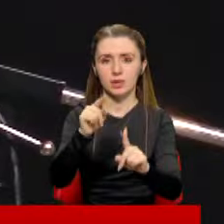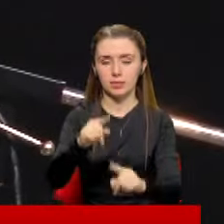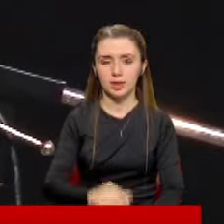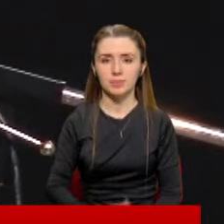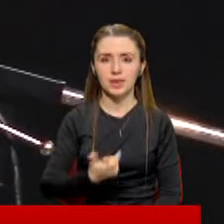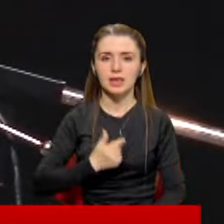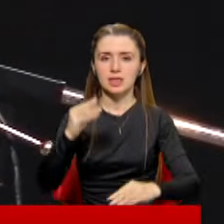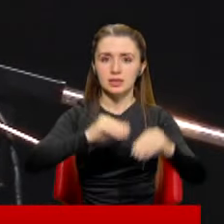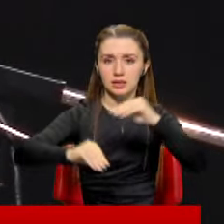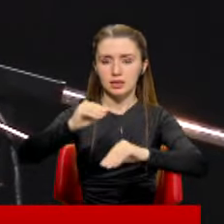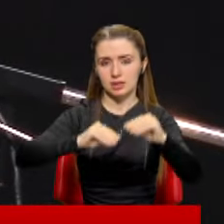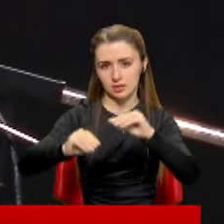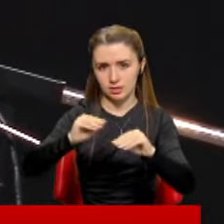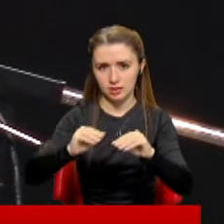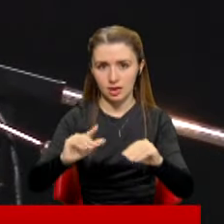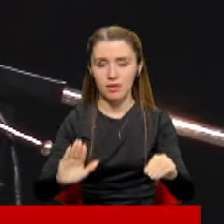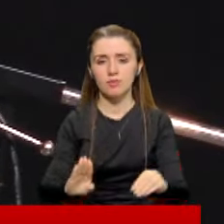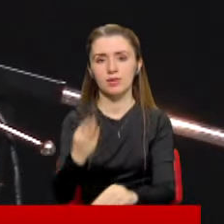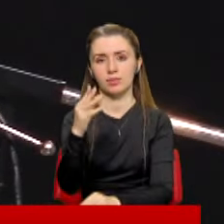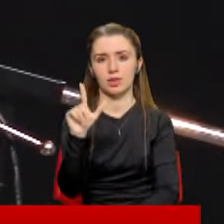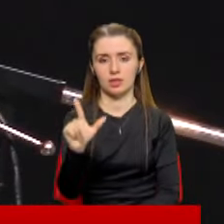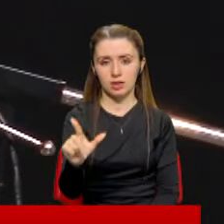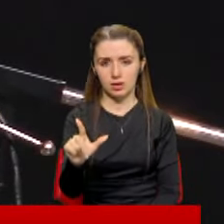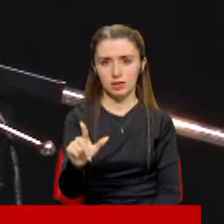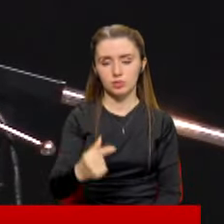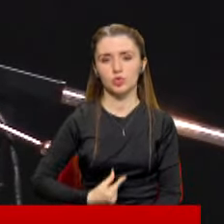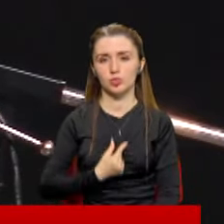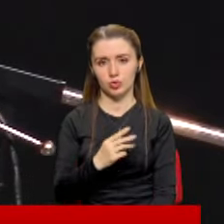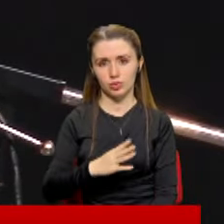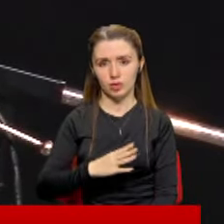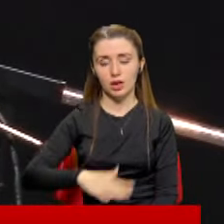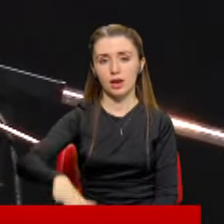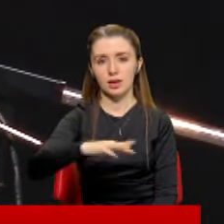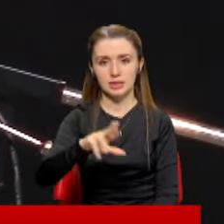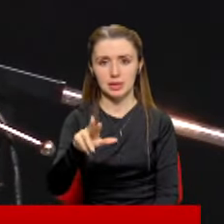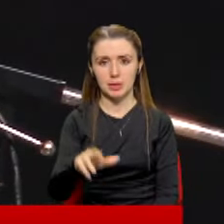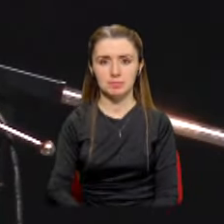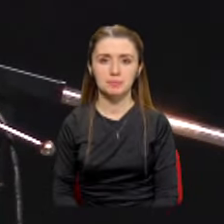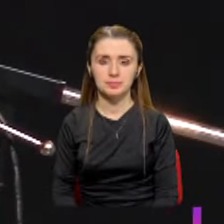yasa tasarısından bir an önce vazgeçilmesini umut ediyorum ben de herkes gibi.